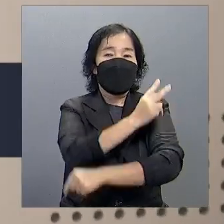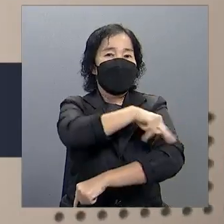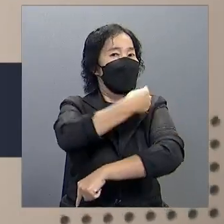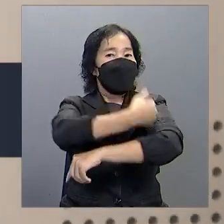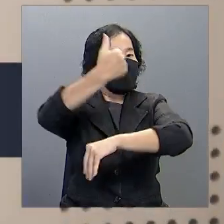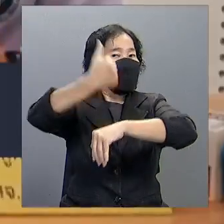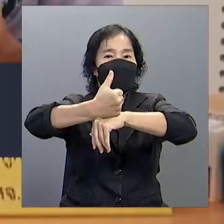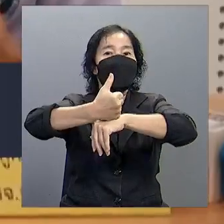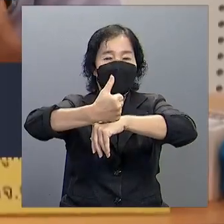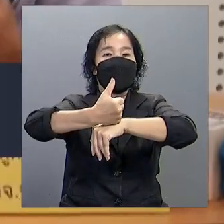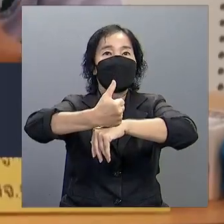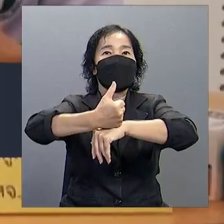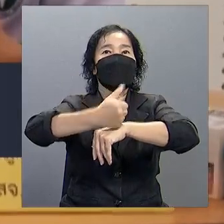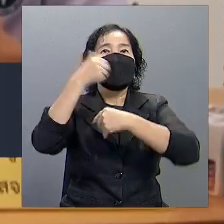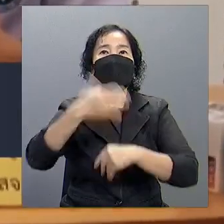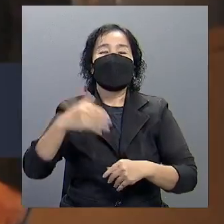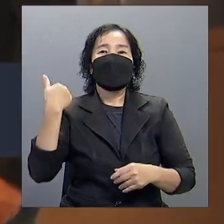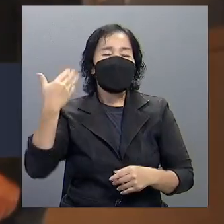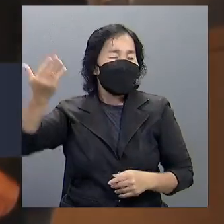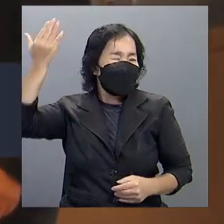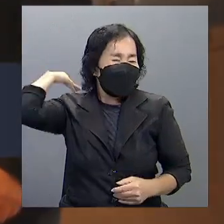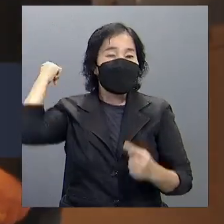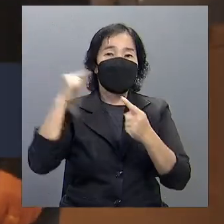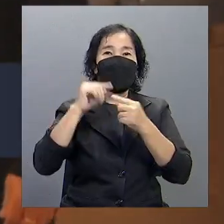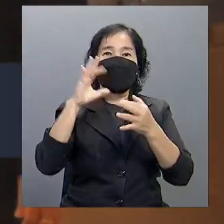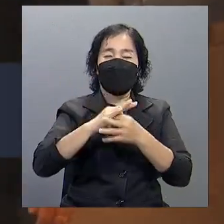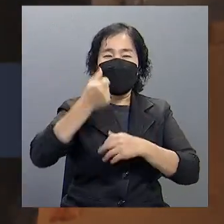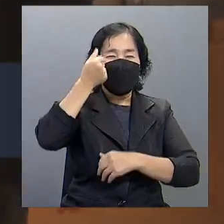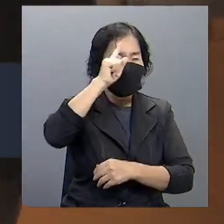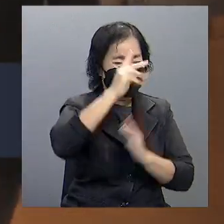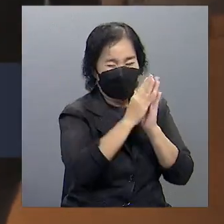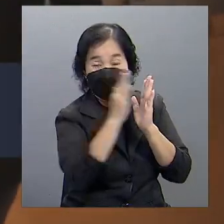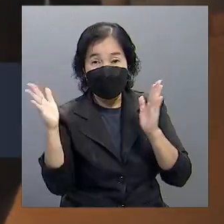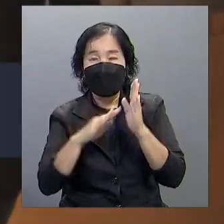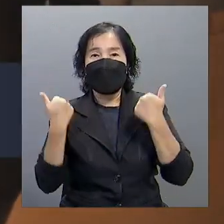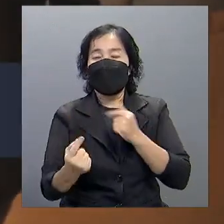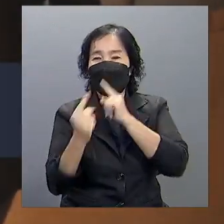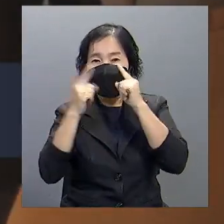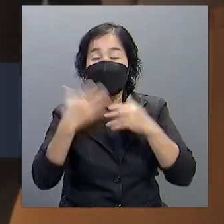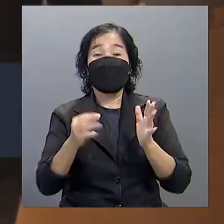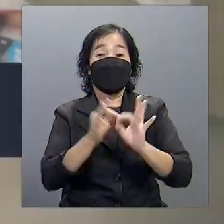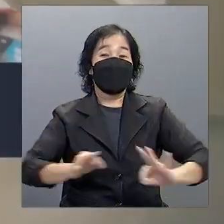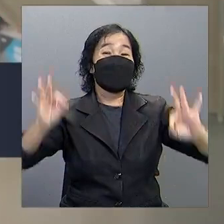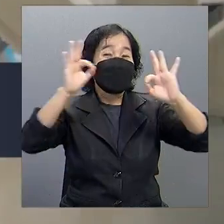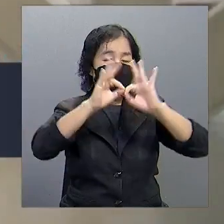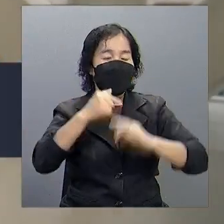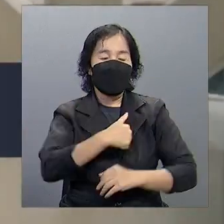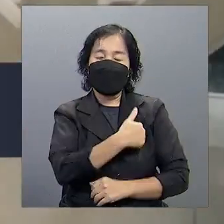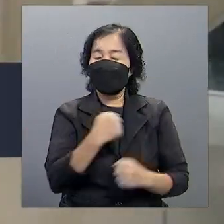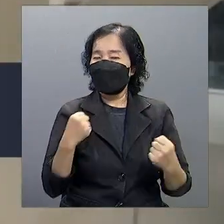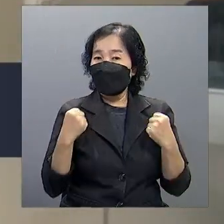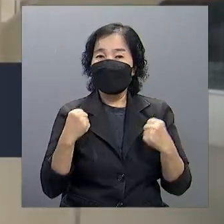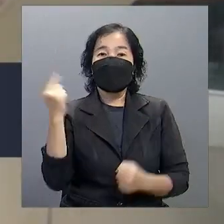าดวานรอย่างใกล้ชิดตั้งแต่เดย์วันคุณหมอกู้ศักดิ์ระบุว่า2ปัจจัยหลักๆที่ทำให้คุณหมอมั่นใจว่าน่าจะสามาร